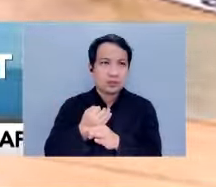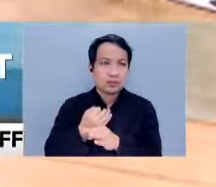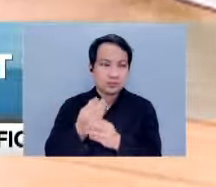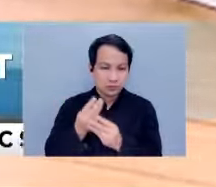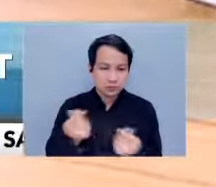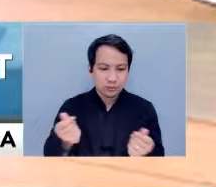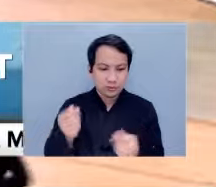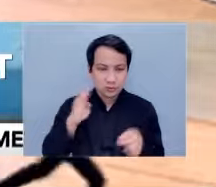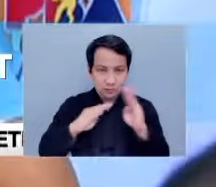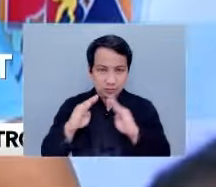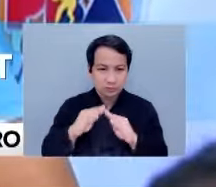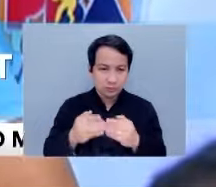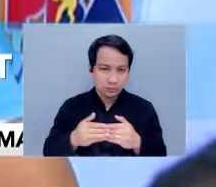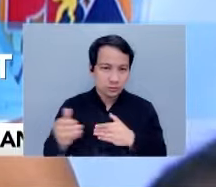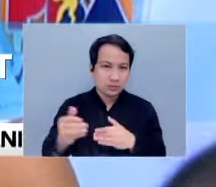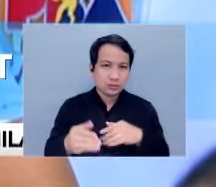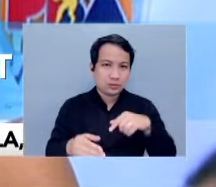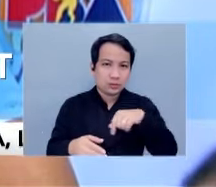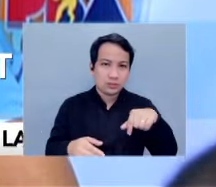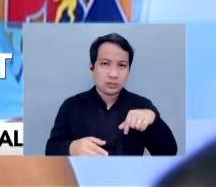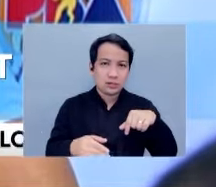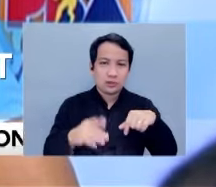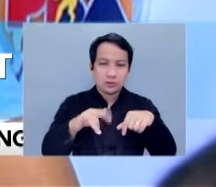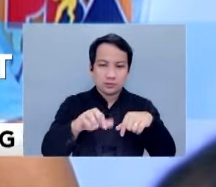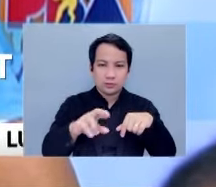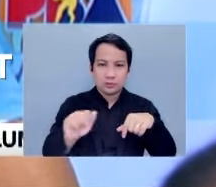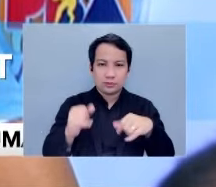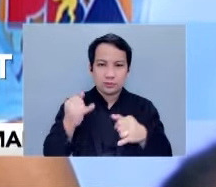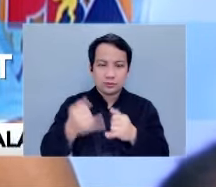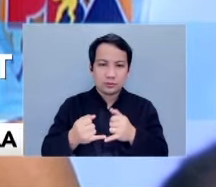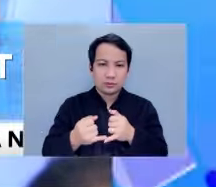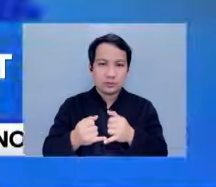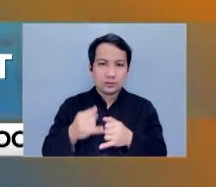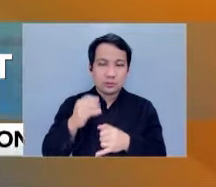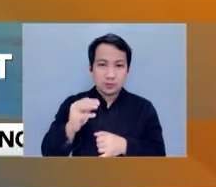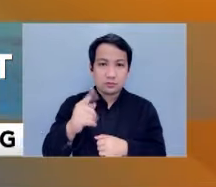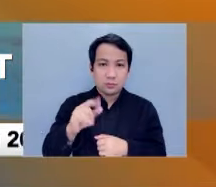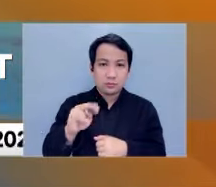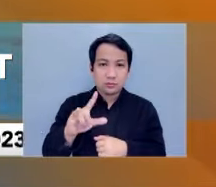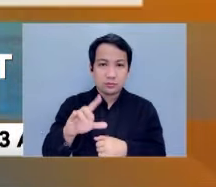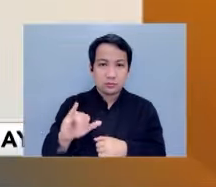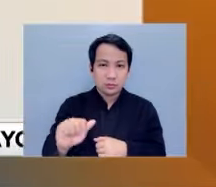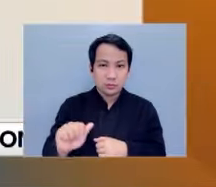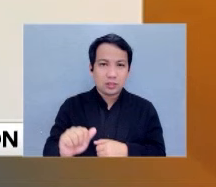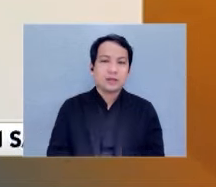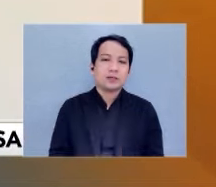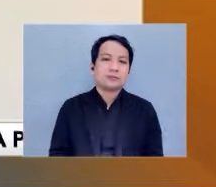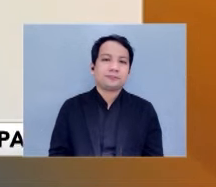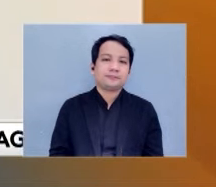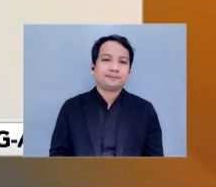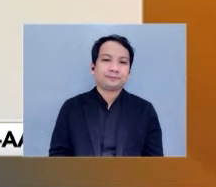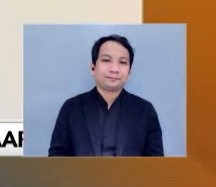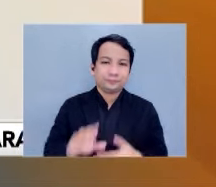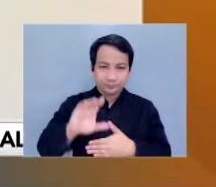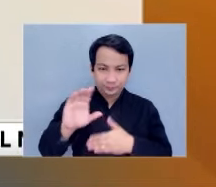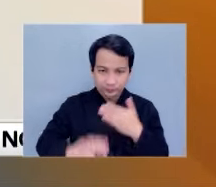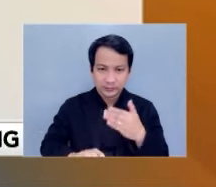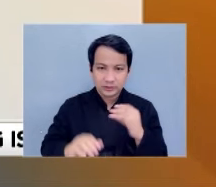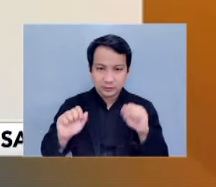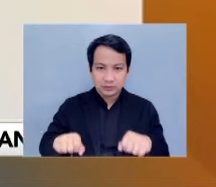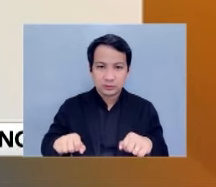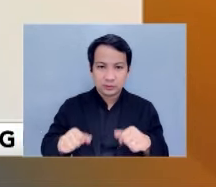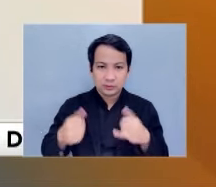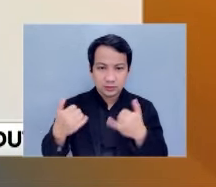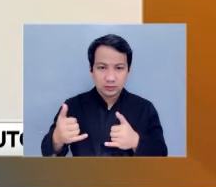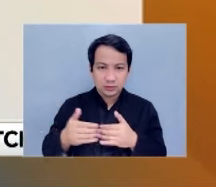into the quarterfinals against Magnolia. Kasunod niyan, kumpleto na ang mga kuponang maglalaro